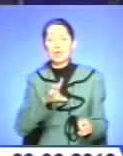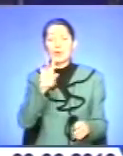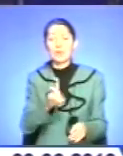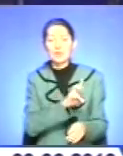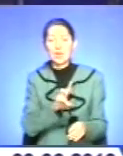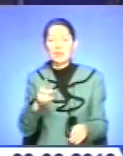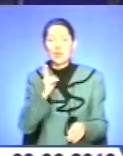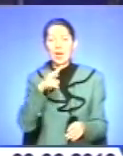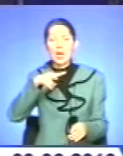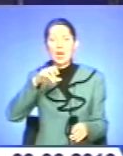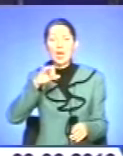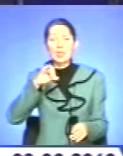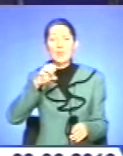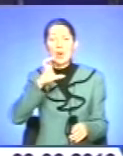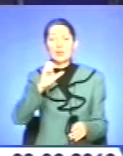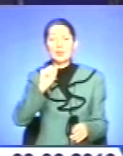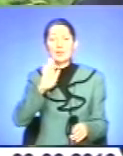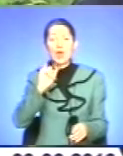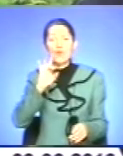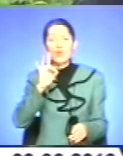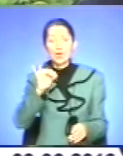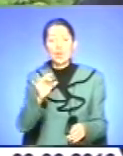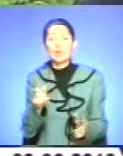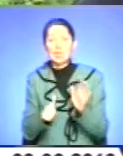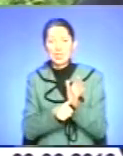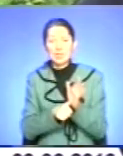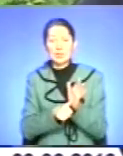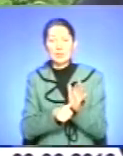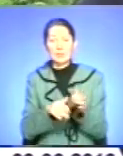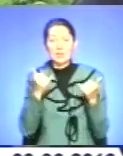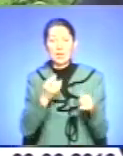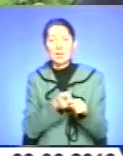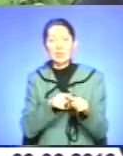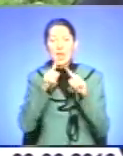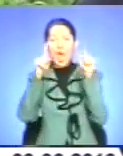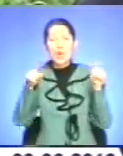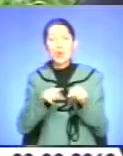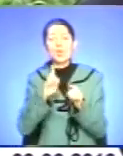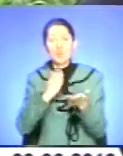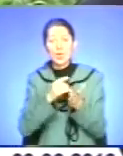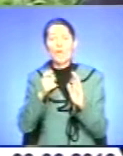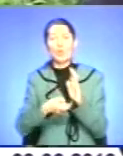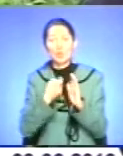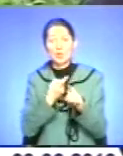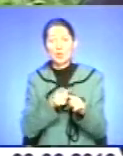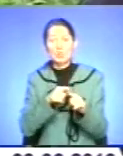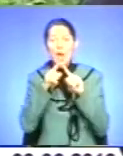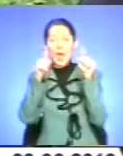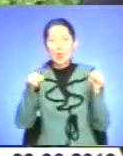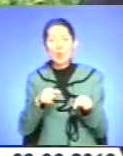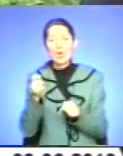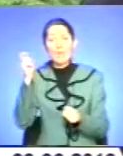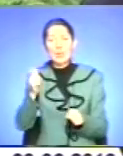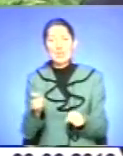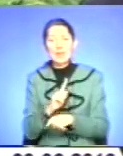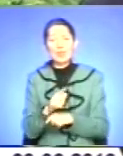ця ікона перебуває у Донецьку. Ця ікона, яка приїжджає на Тернопілля 9 числа, це є